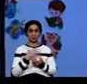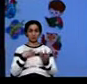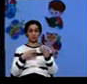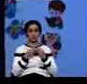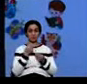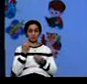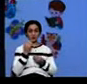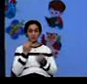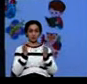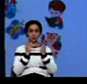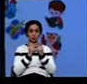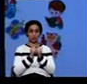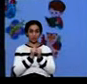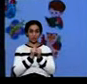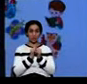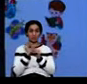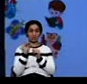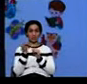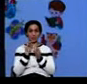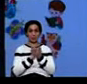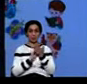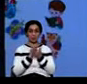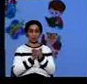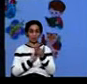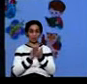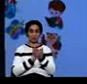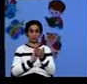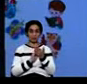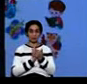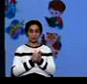Вместе со мной считайте и повторяйте.